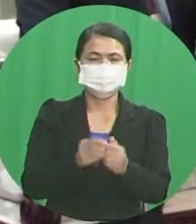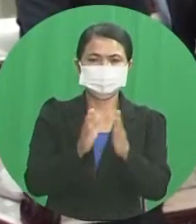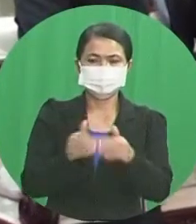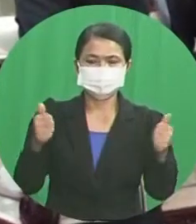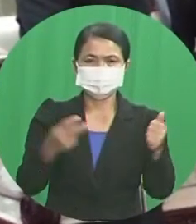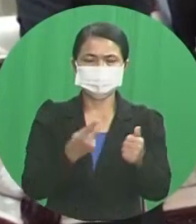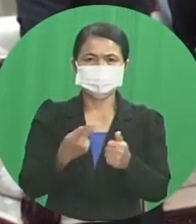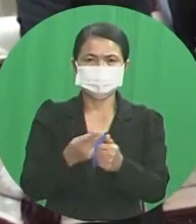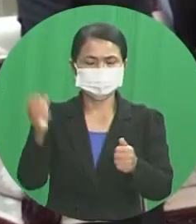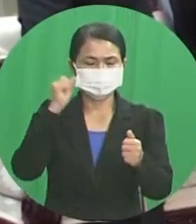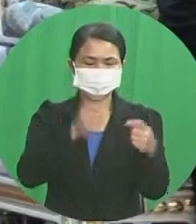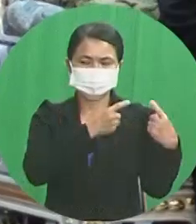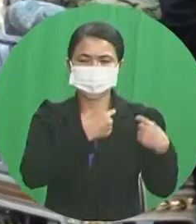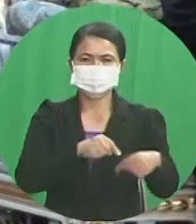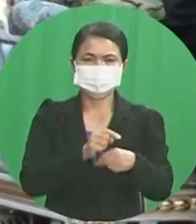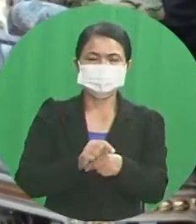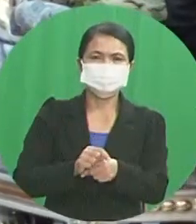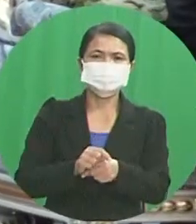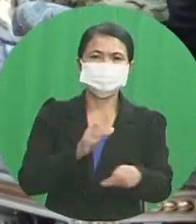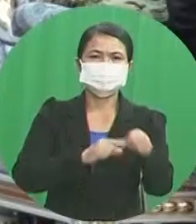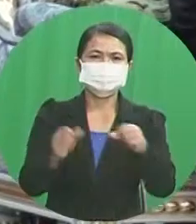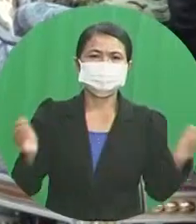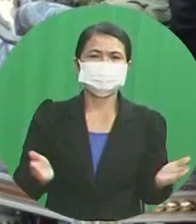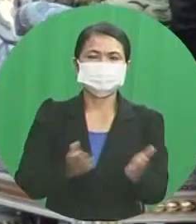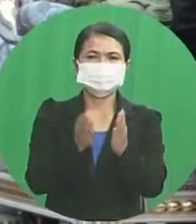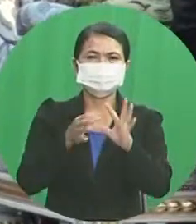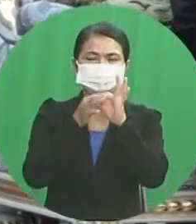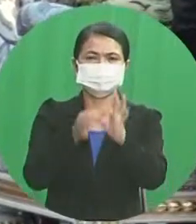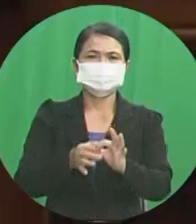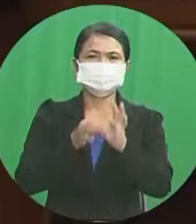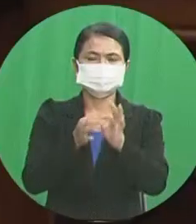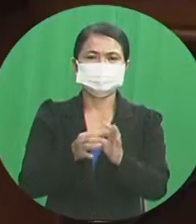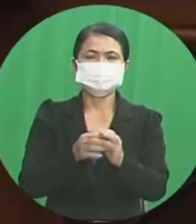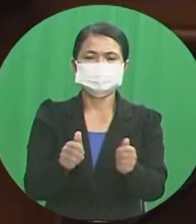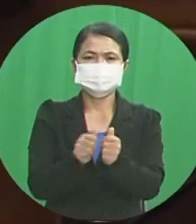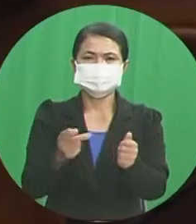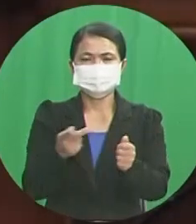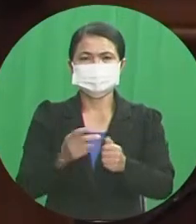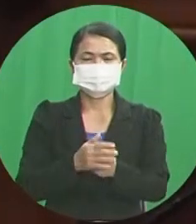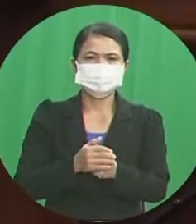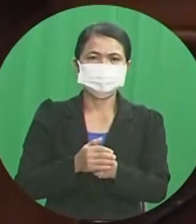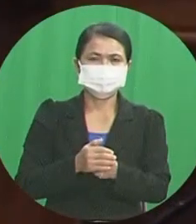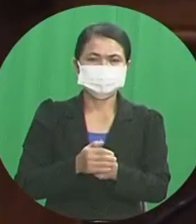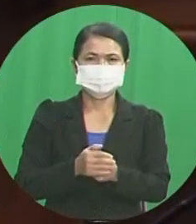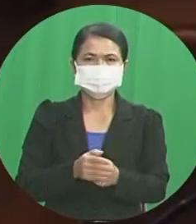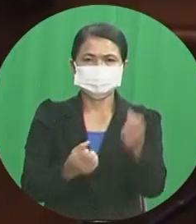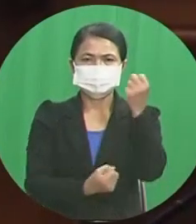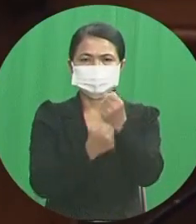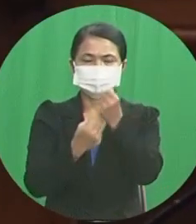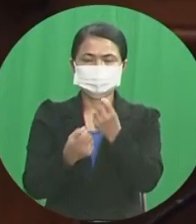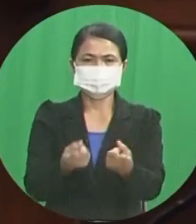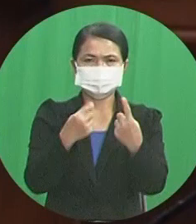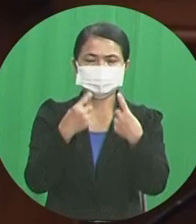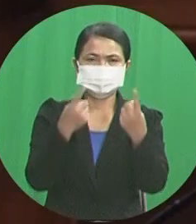ភាទាំងពីរបានបដិញ្ញាចិត្តក្នុងការបន្តលើកកម្ពស់កិច្ចសហប្រតិបត្តិការជាមួយគ្នានិងគាំទ្រគ្នាទៅ